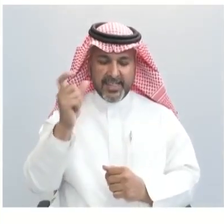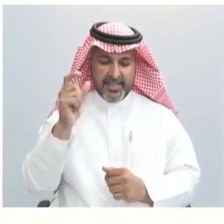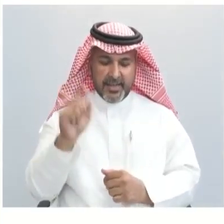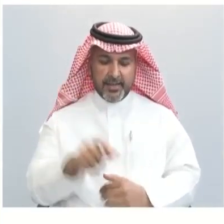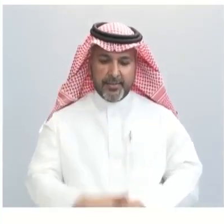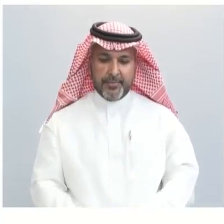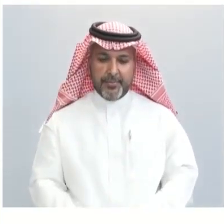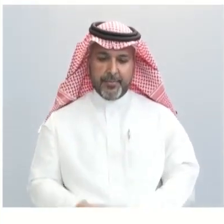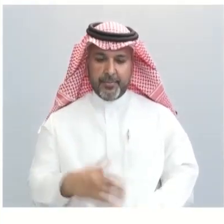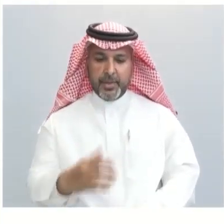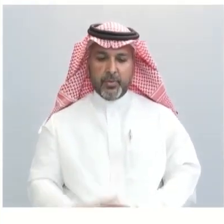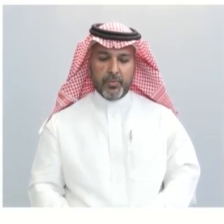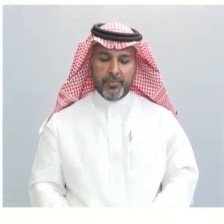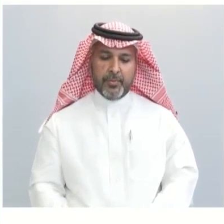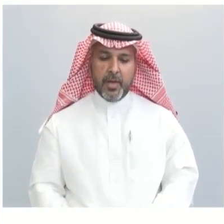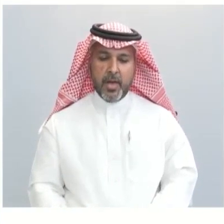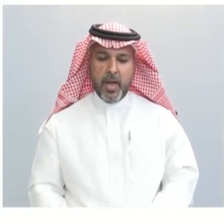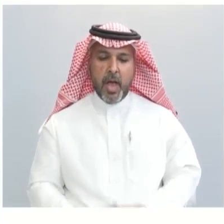نيكست.